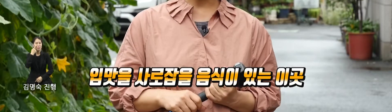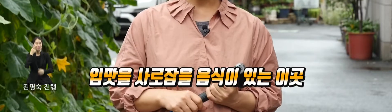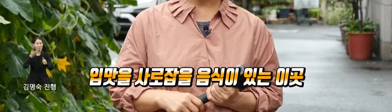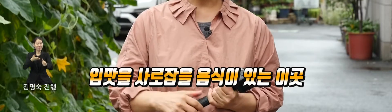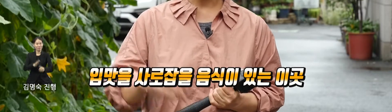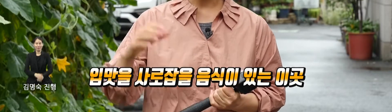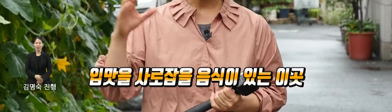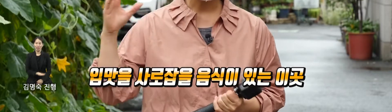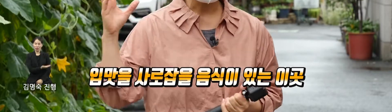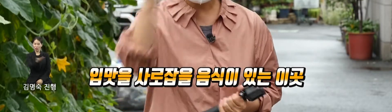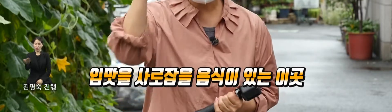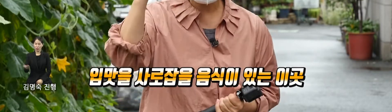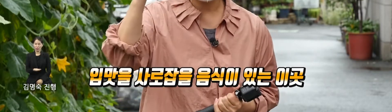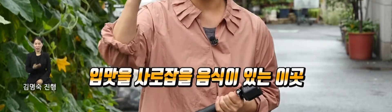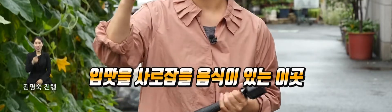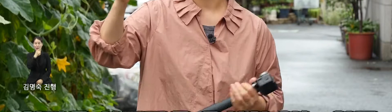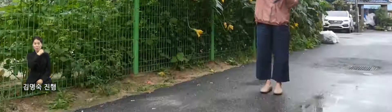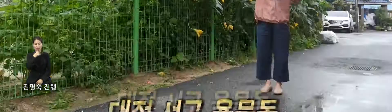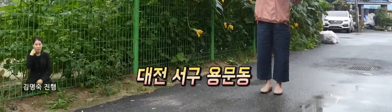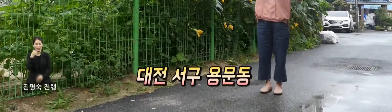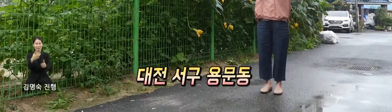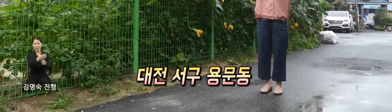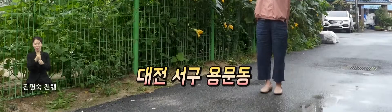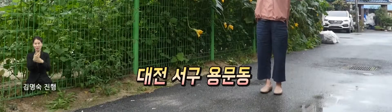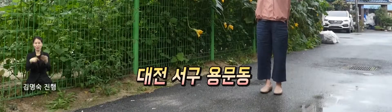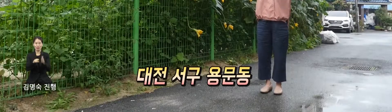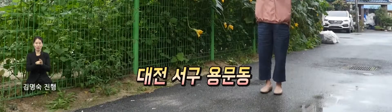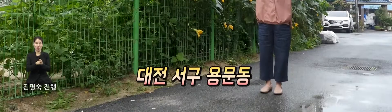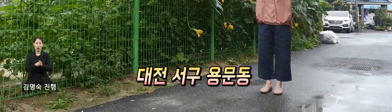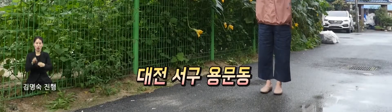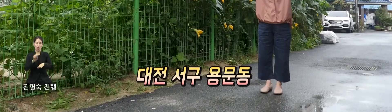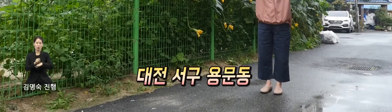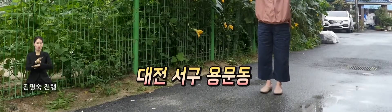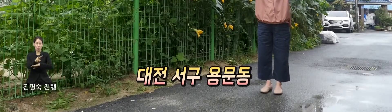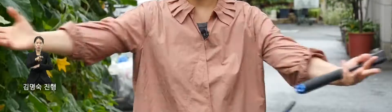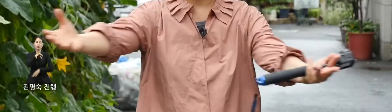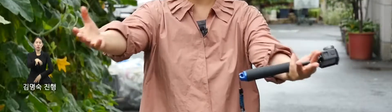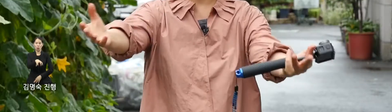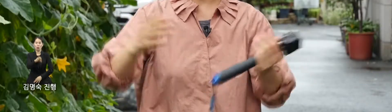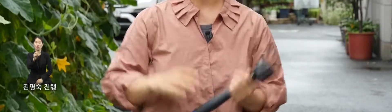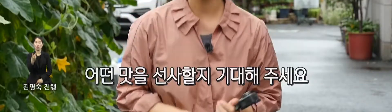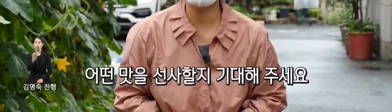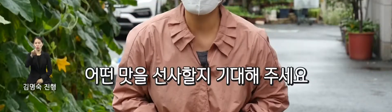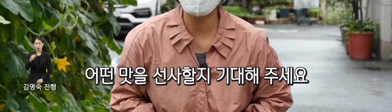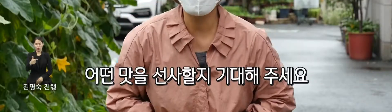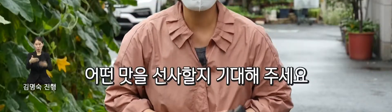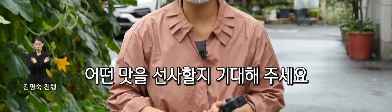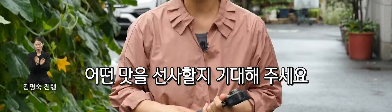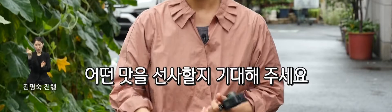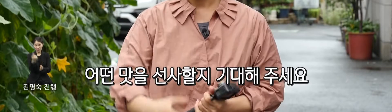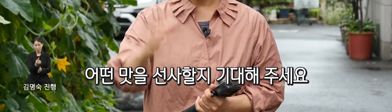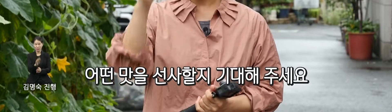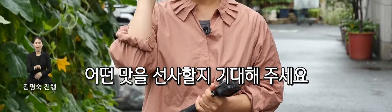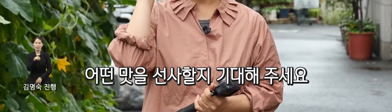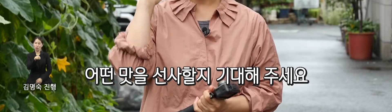오늘 여러분들의 입맛을 사로잡기 위해 용문동에 나와 있습니다. 오늘 이 용문동에 사는